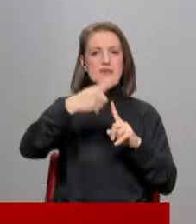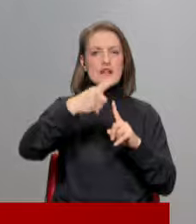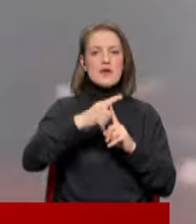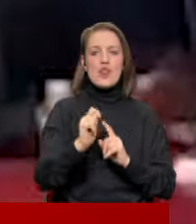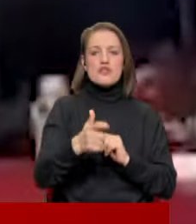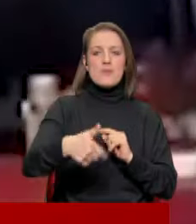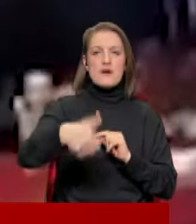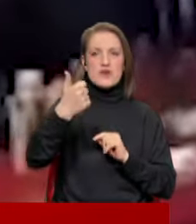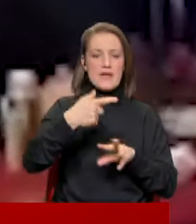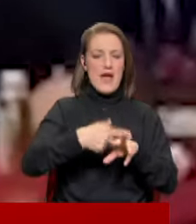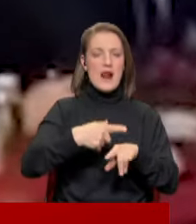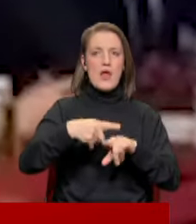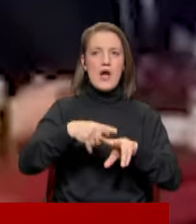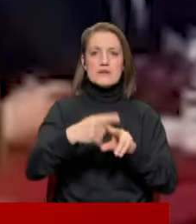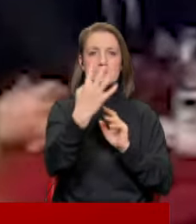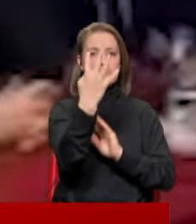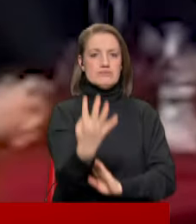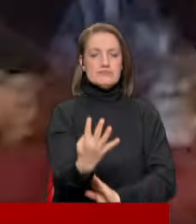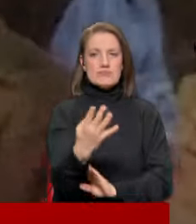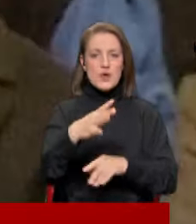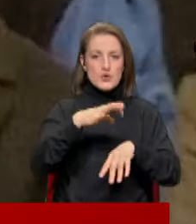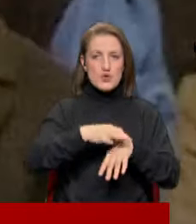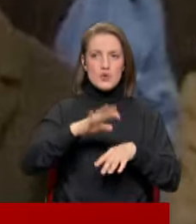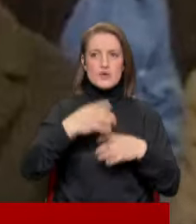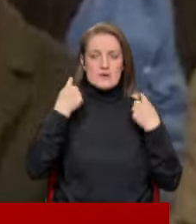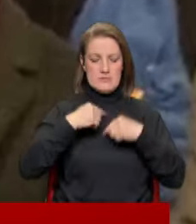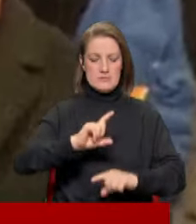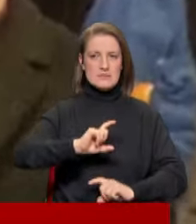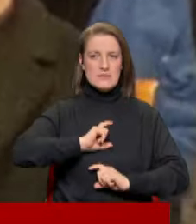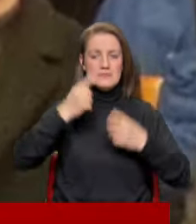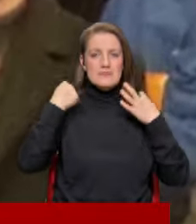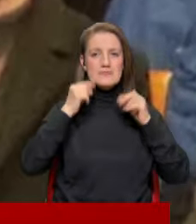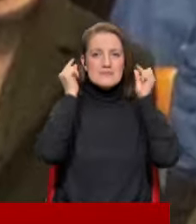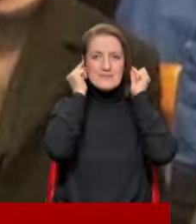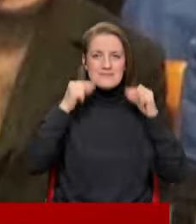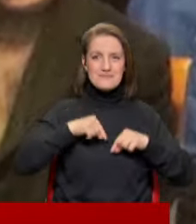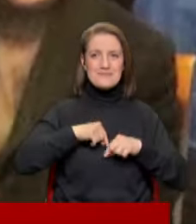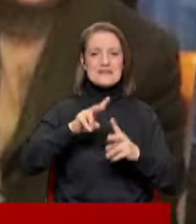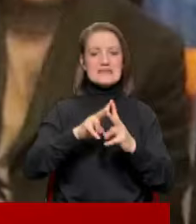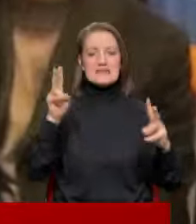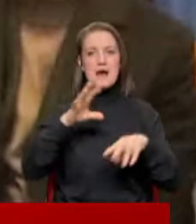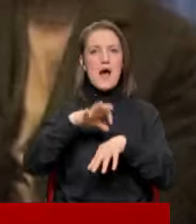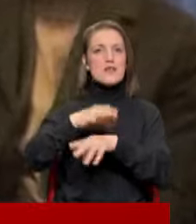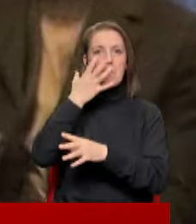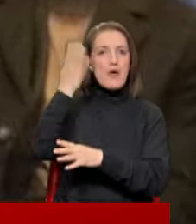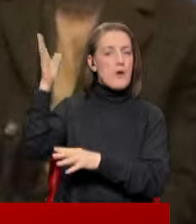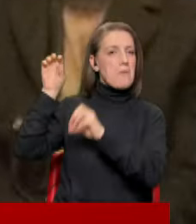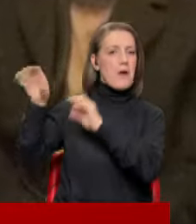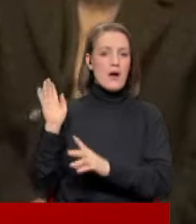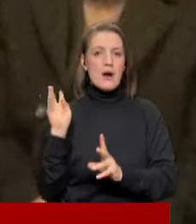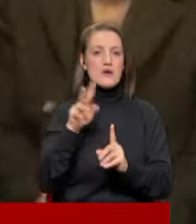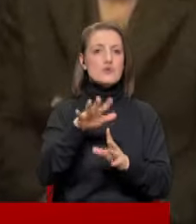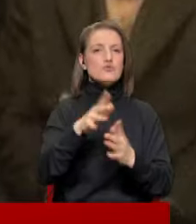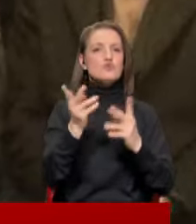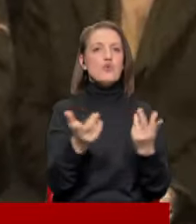ilçe başkanı Erhan Ayaz'ı buldu hekimler boyunlarında steteskoplar sırada bekleyen hastalarını bırakarak katıldı AK